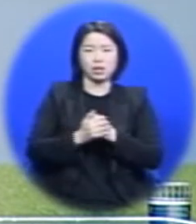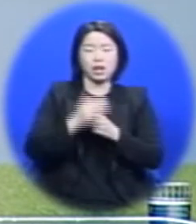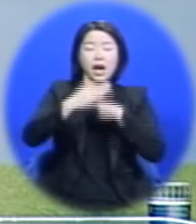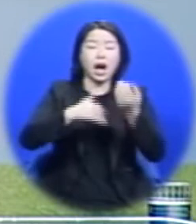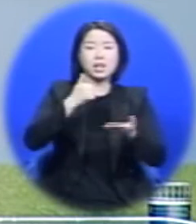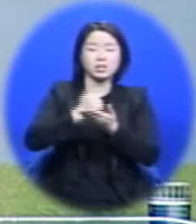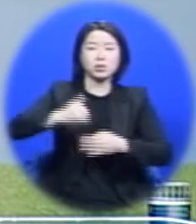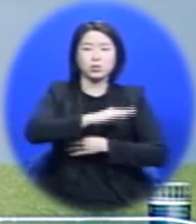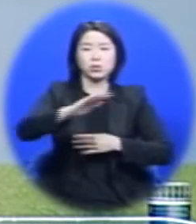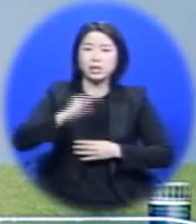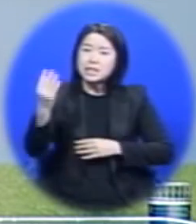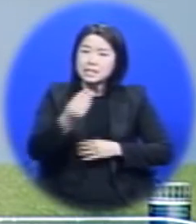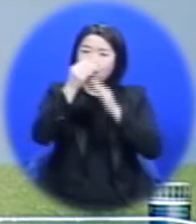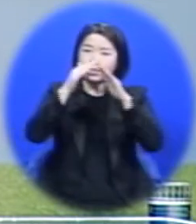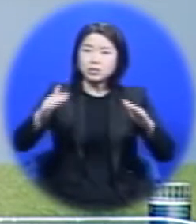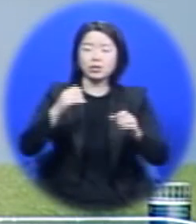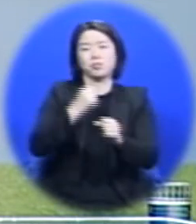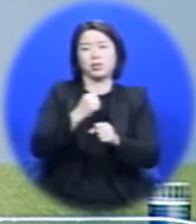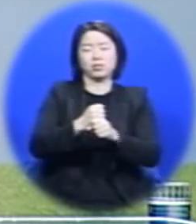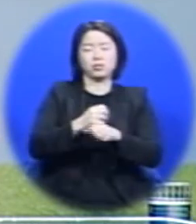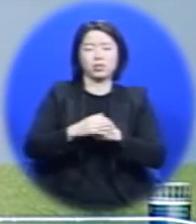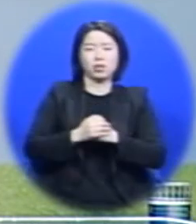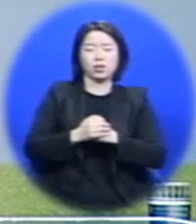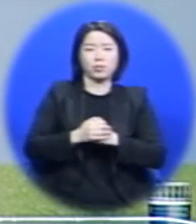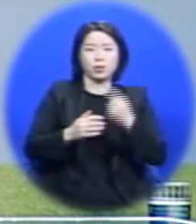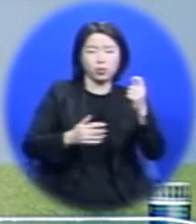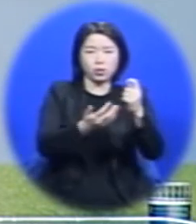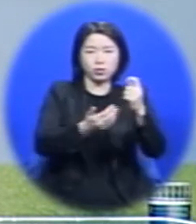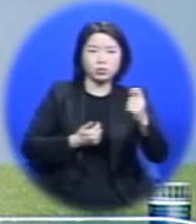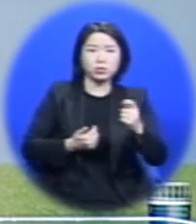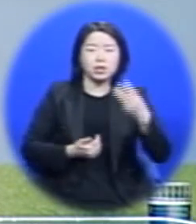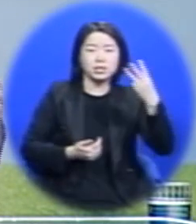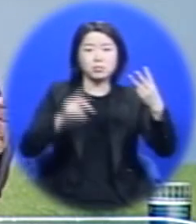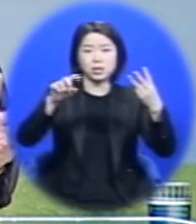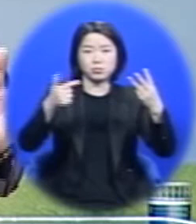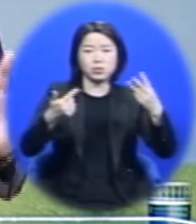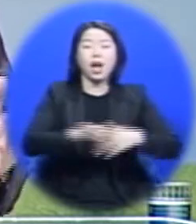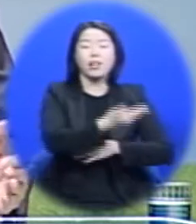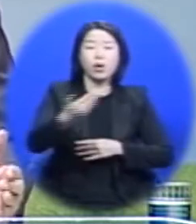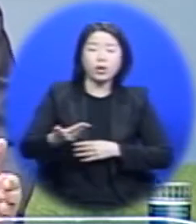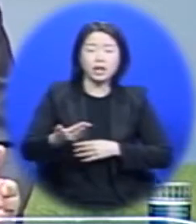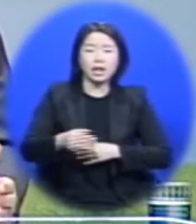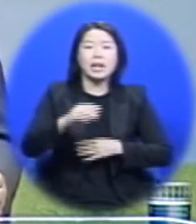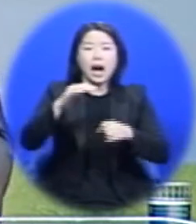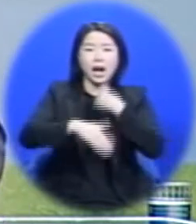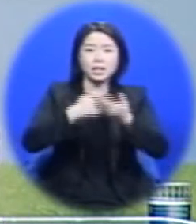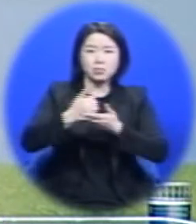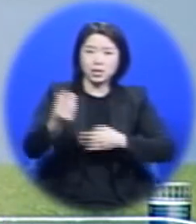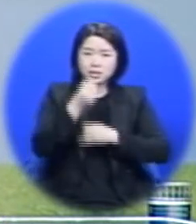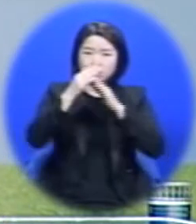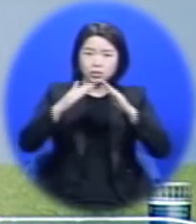하나님이 우리를 성전 삼으셨어요. 고린도전서 3장 16절에 너희는 너희가 하나님의 성전인